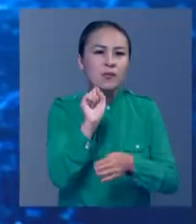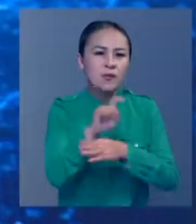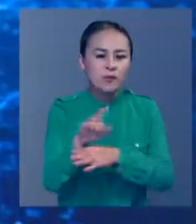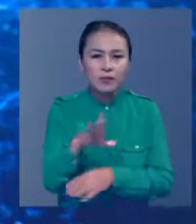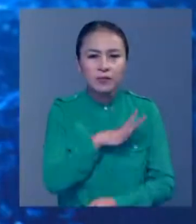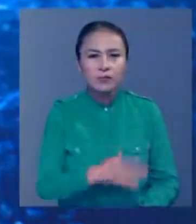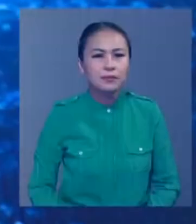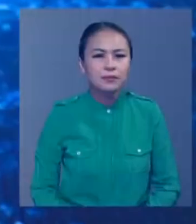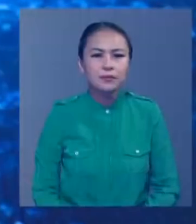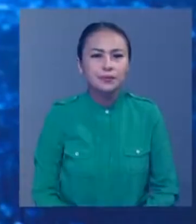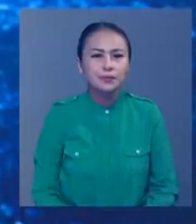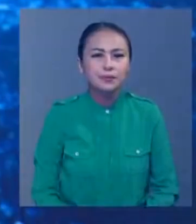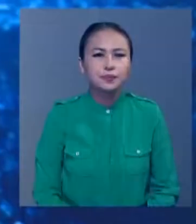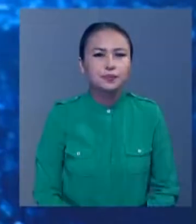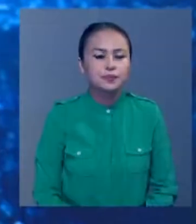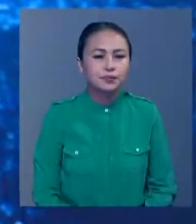тиісті тапсырмалар берді.